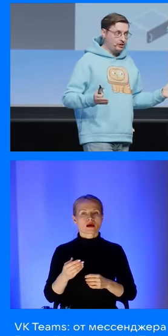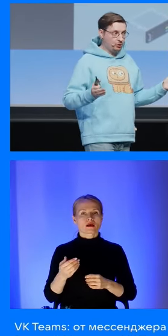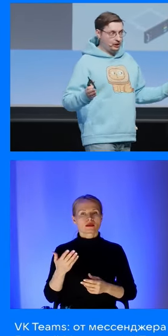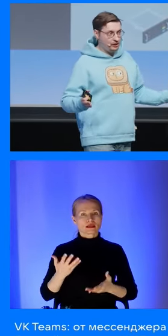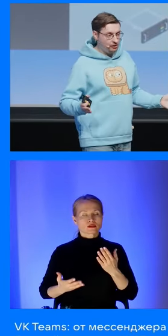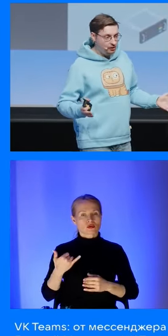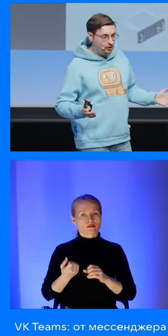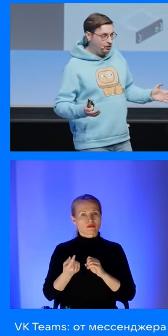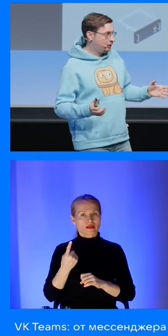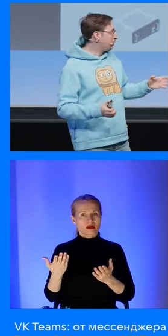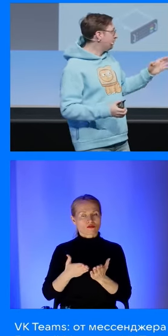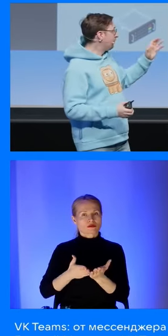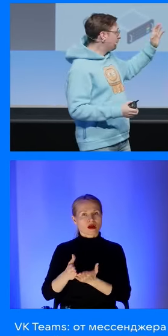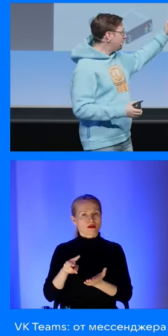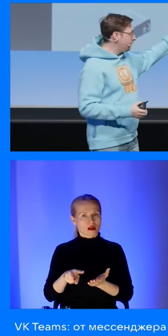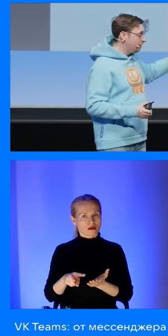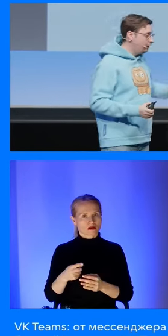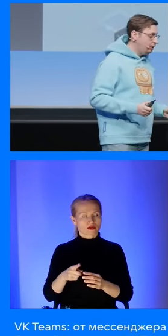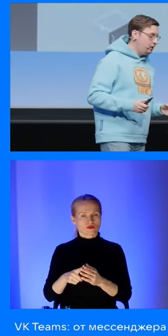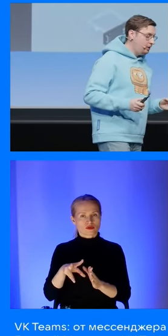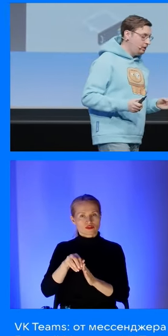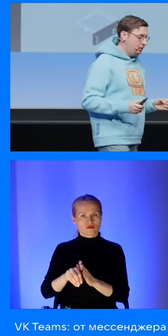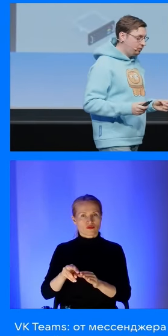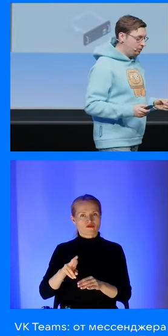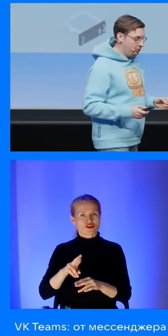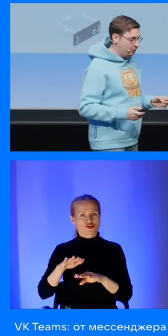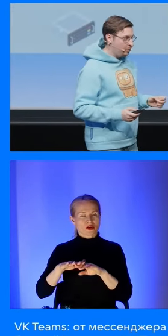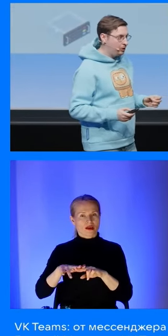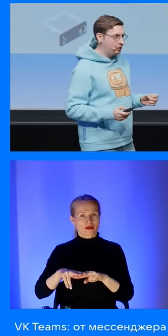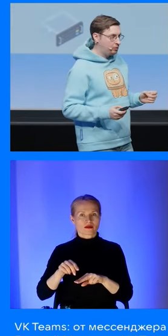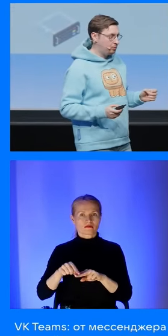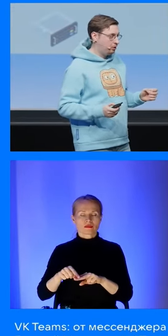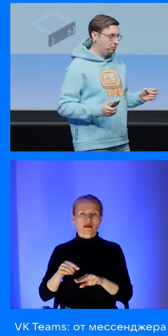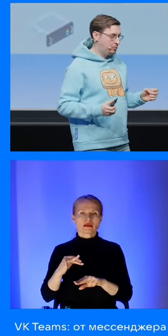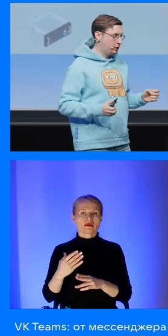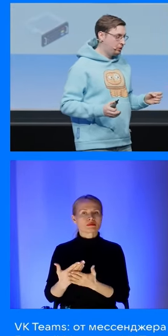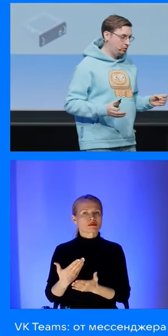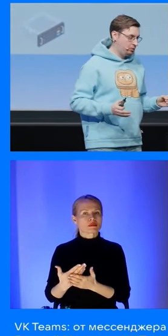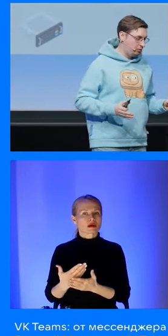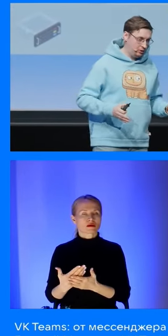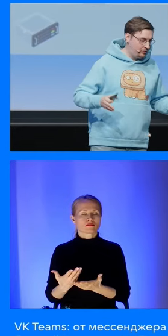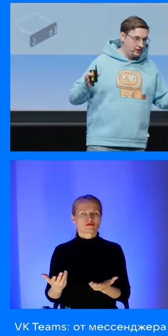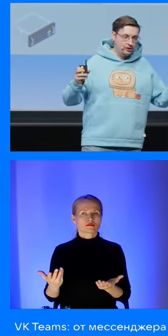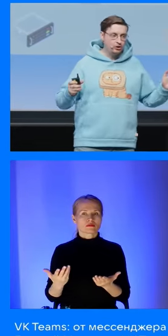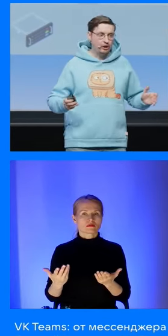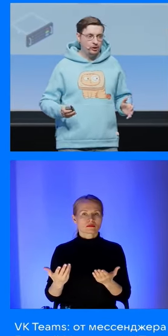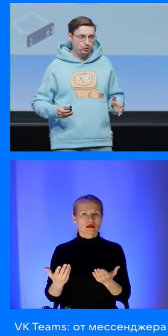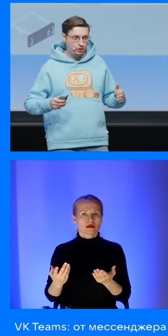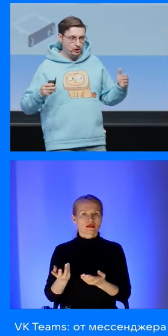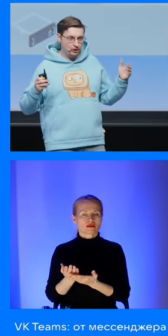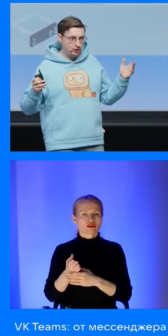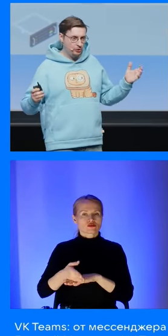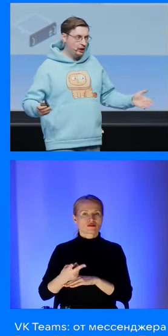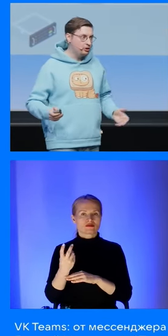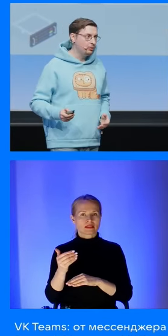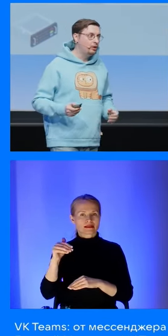нас появляется какой-то канал, в который живет там в ячейке, и в нем, например, там зашло 200 тысяч человек, он уже